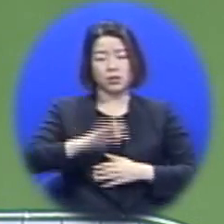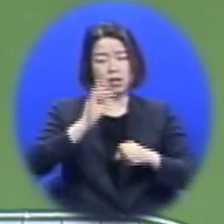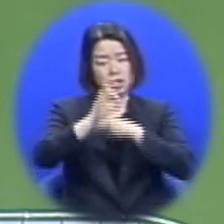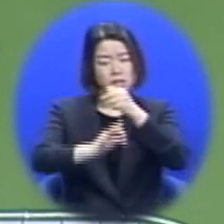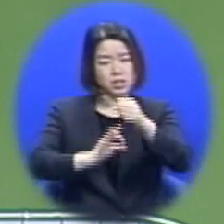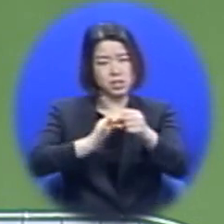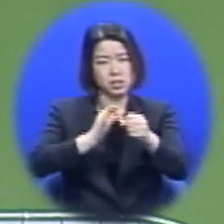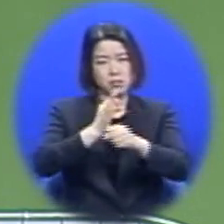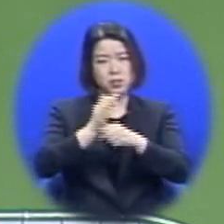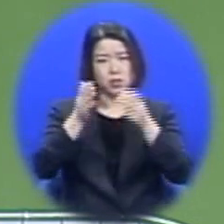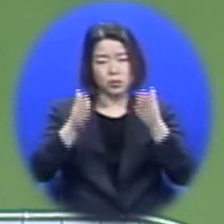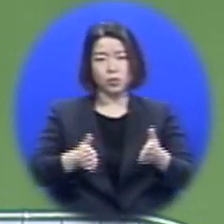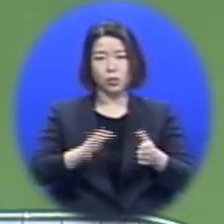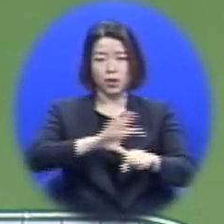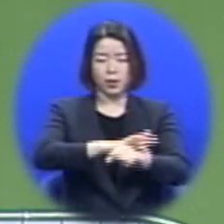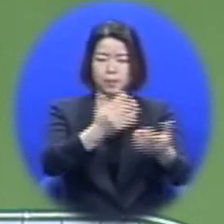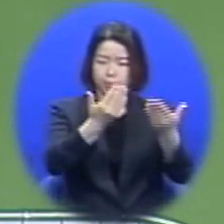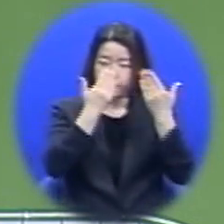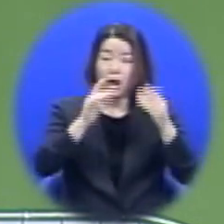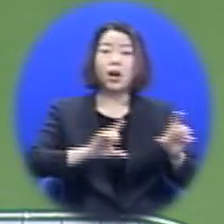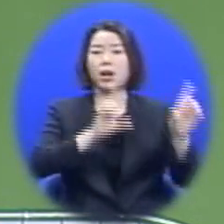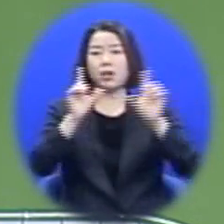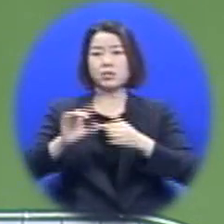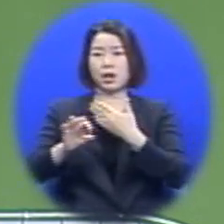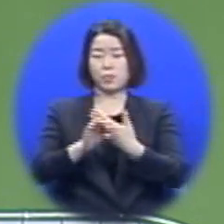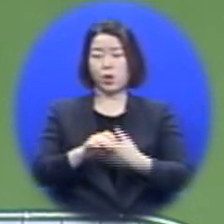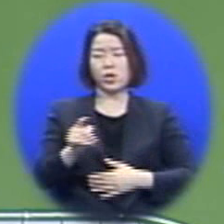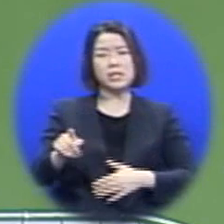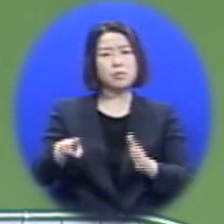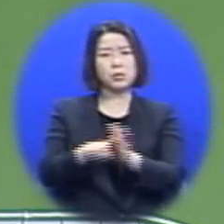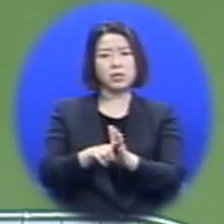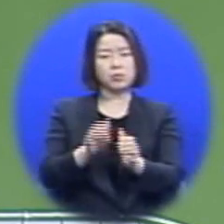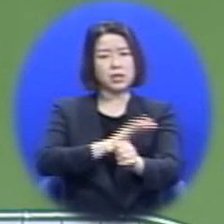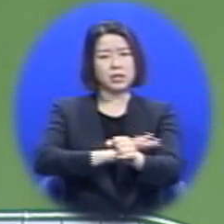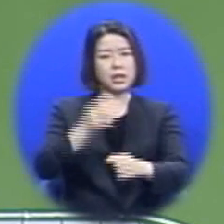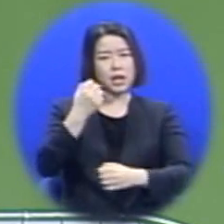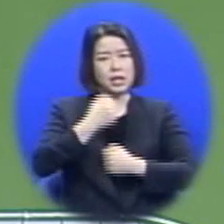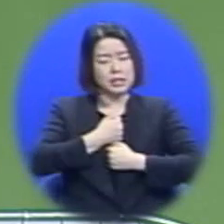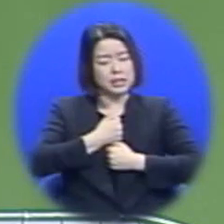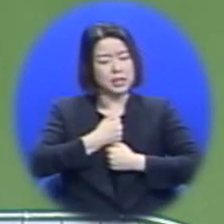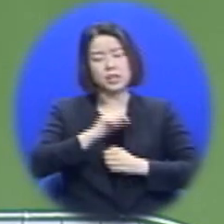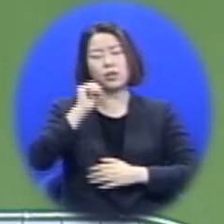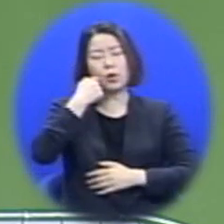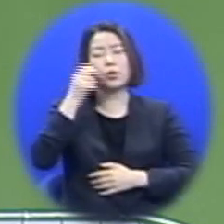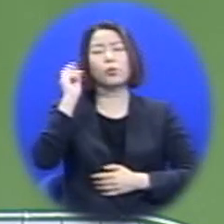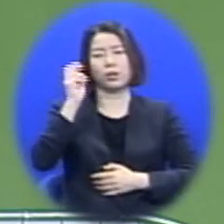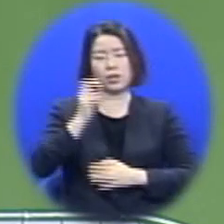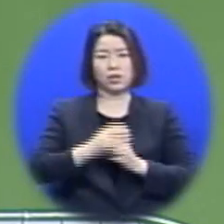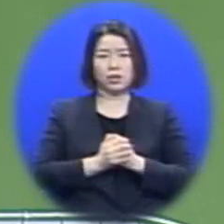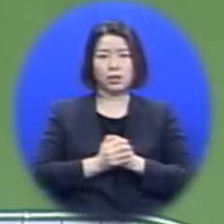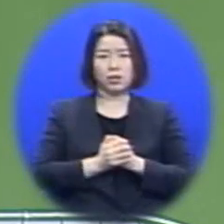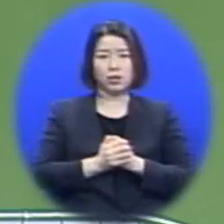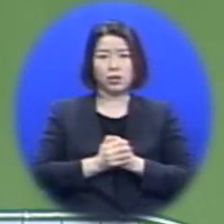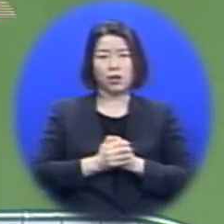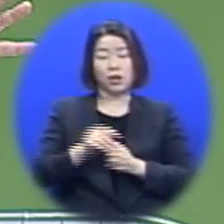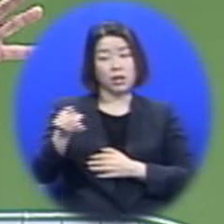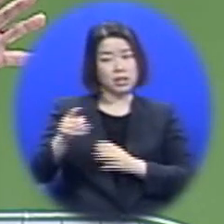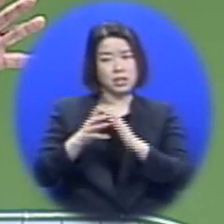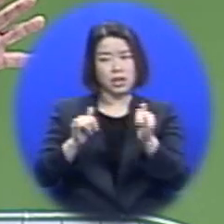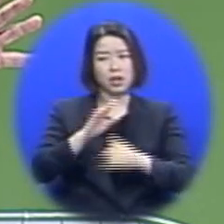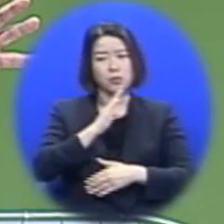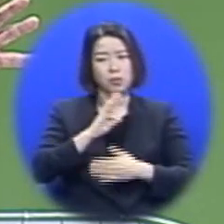동안 교도소에서 이렇게 살면 이 믿음을 제대로 지켜낼 수가 있을까? 이 사람은